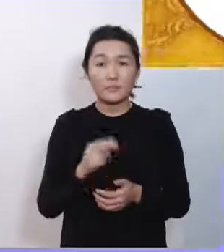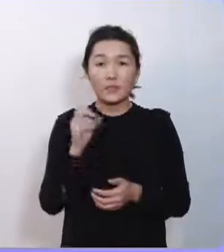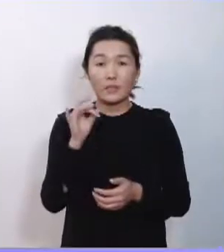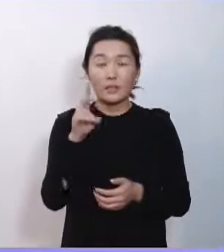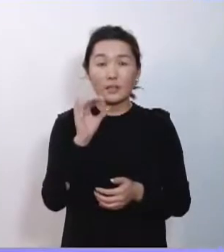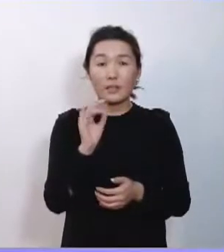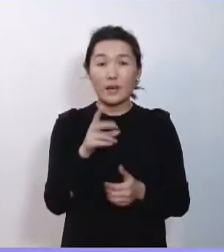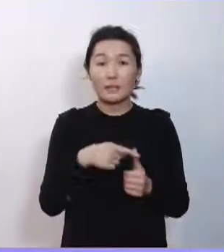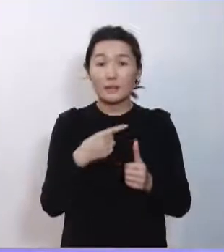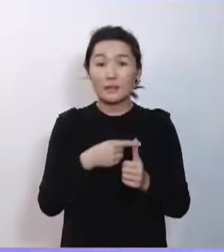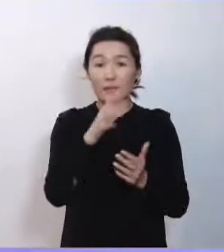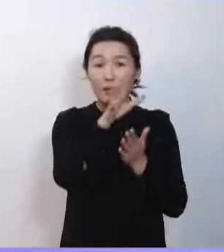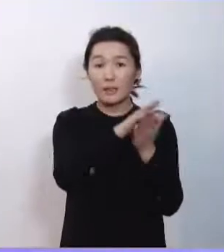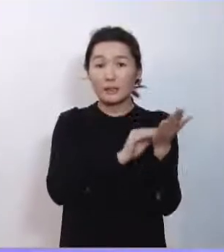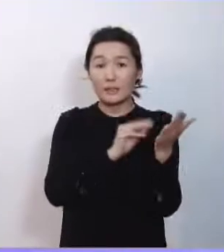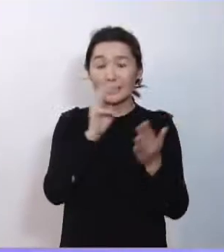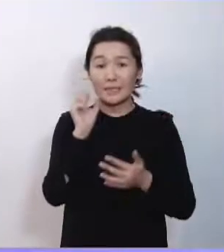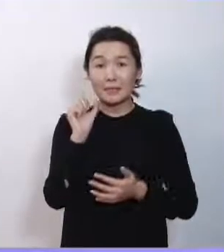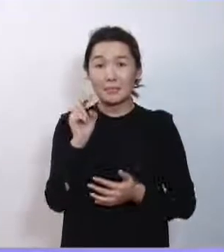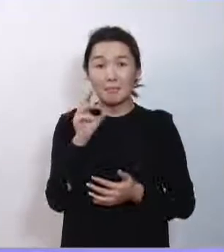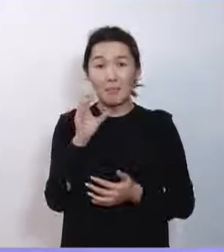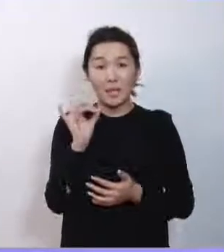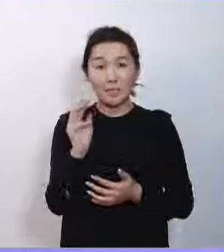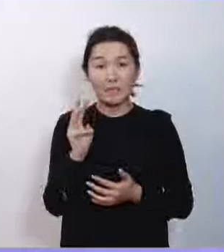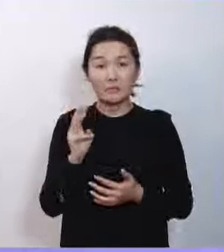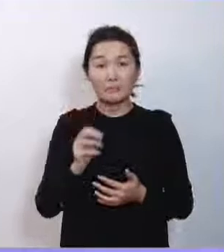Карлсон назвал текст Максим.